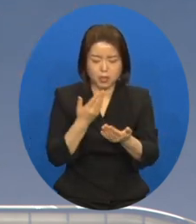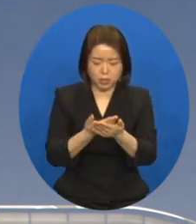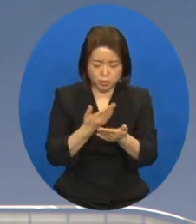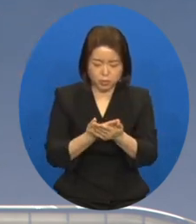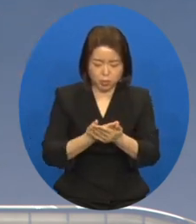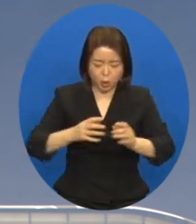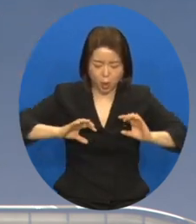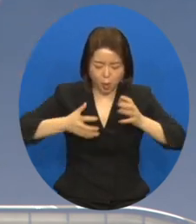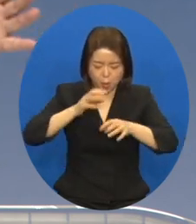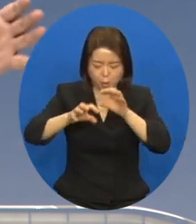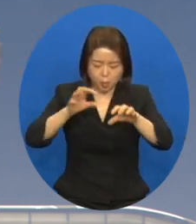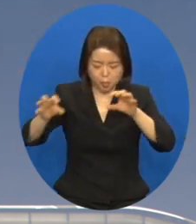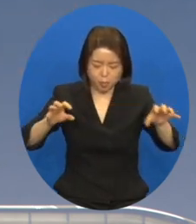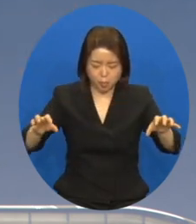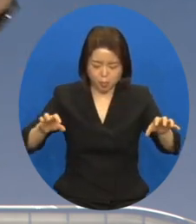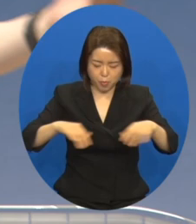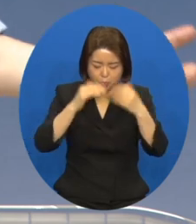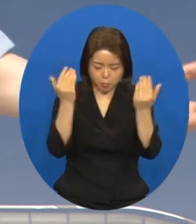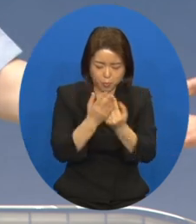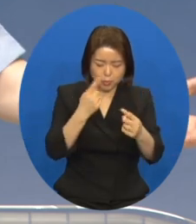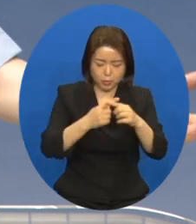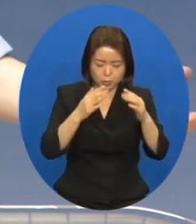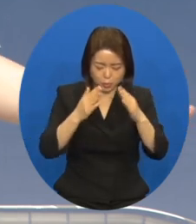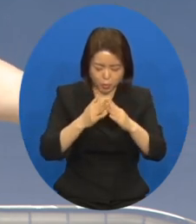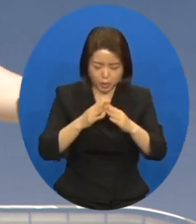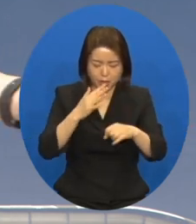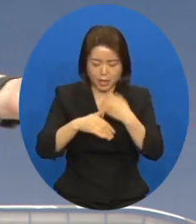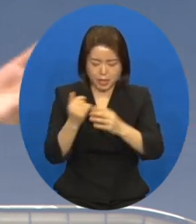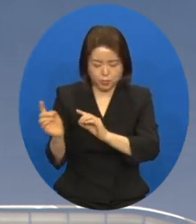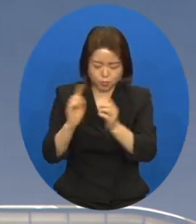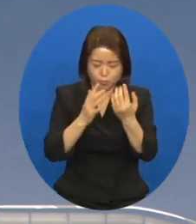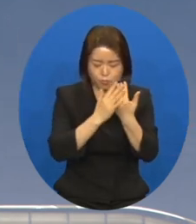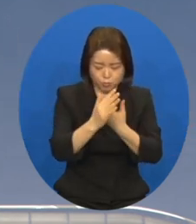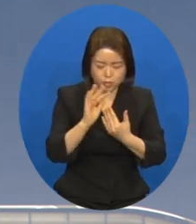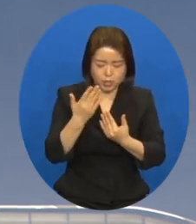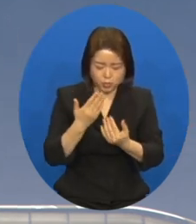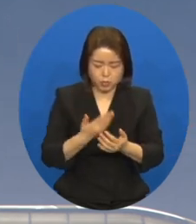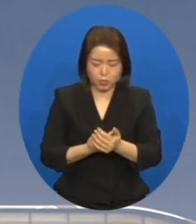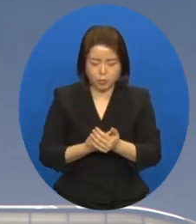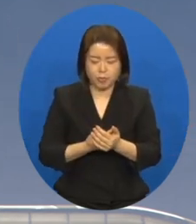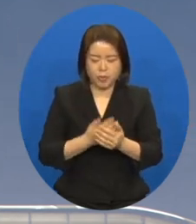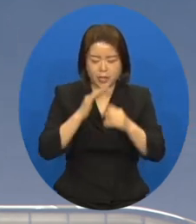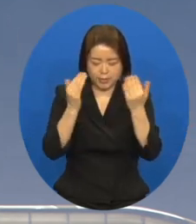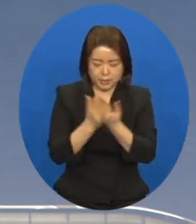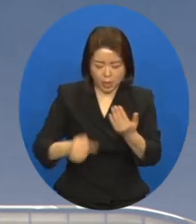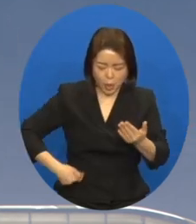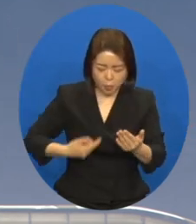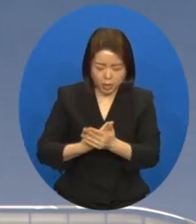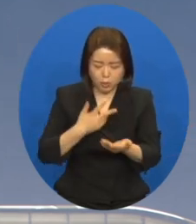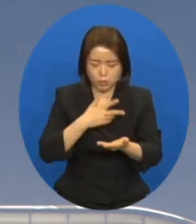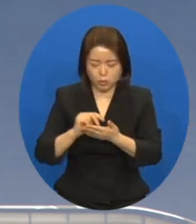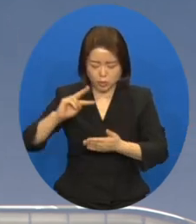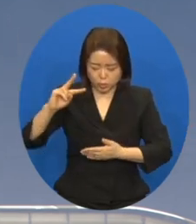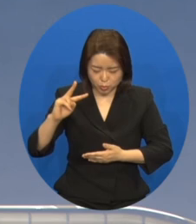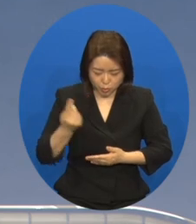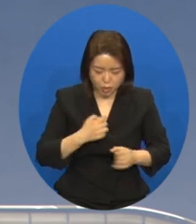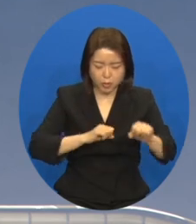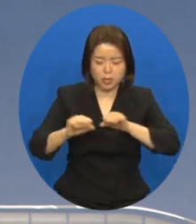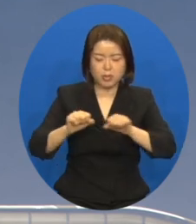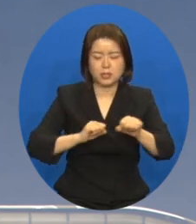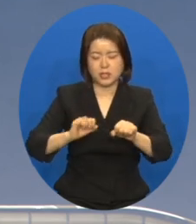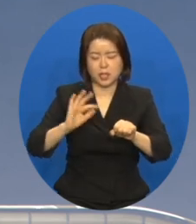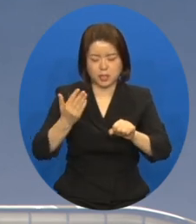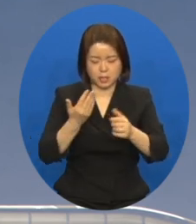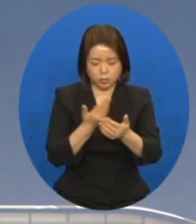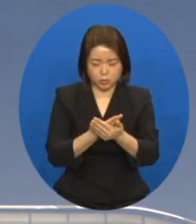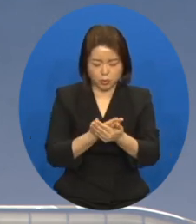전 세계 모든 지역 모든 교회에 하나님의 부흥이 일어나고 하나님 다 회개하고 주께 돌이키는 역사가 일어나고